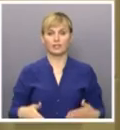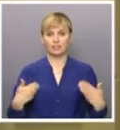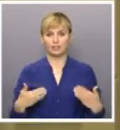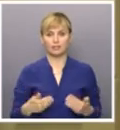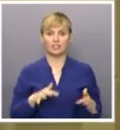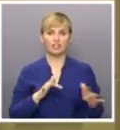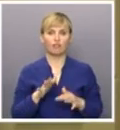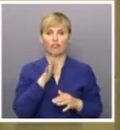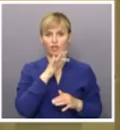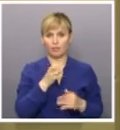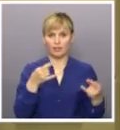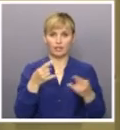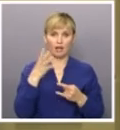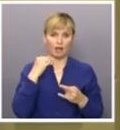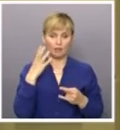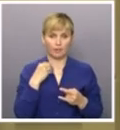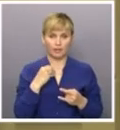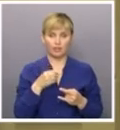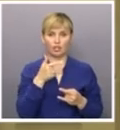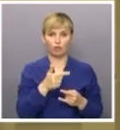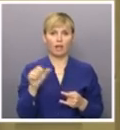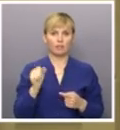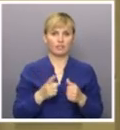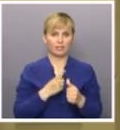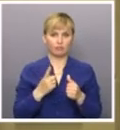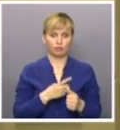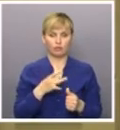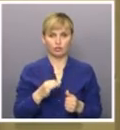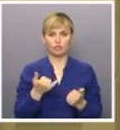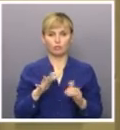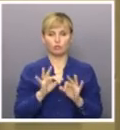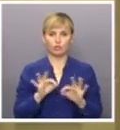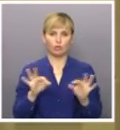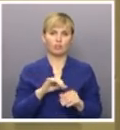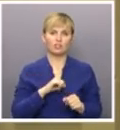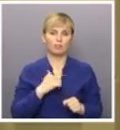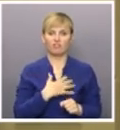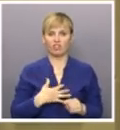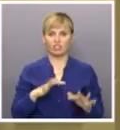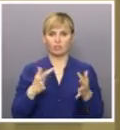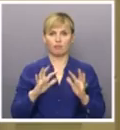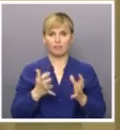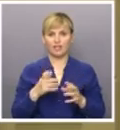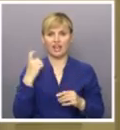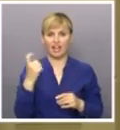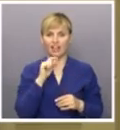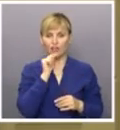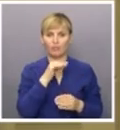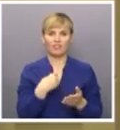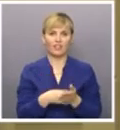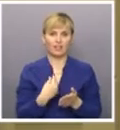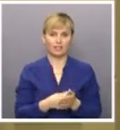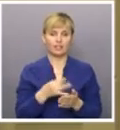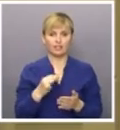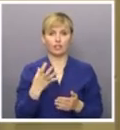Здравствуйте, деловое время на телеканале Алматы. Меня зовут Гаухар Альдибекова. И в ближайшие минуты я расскажу вам о самых важных событиях в мире экономики и финансов. Не